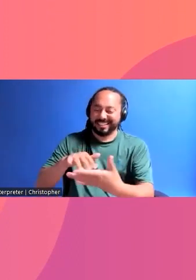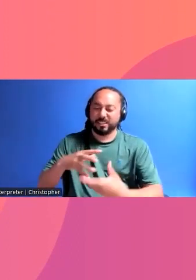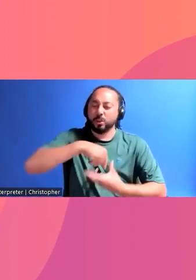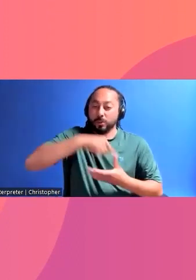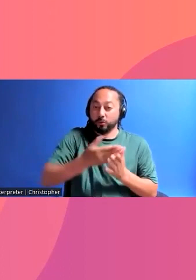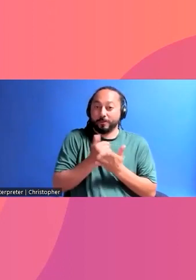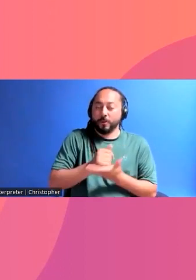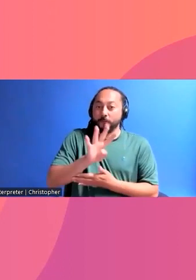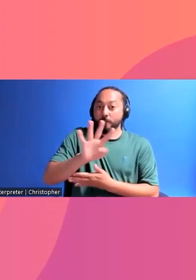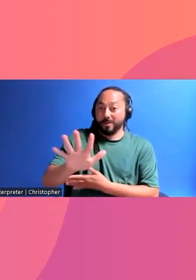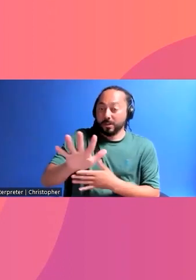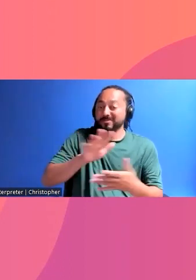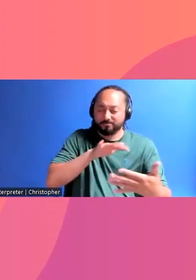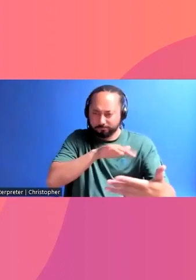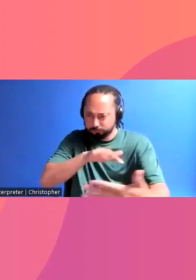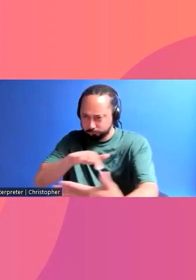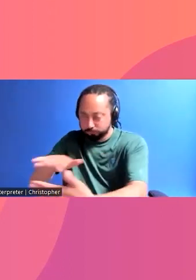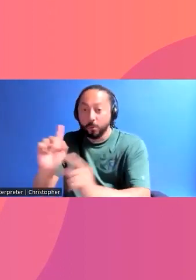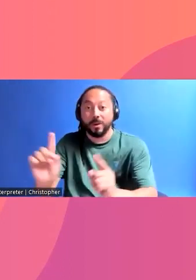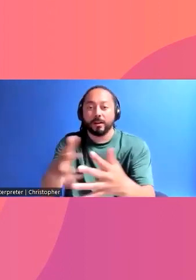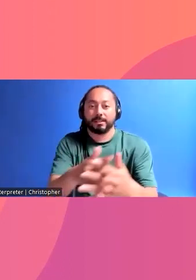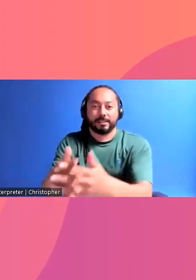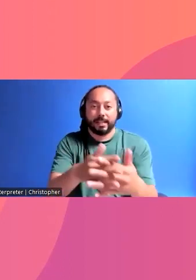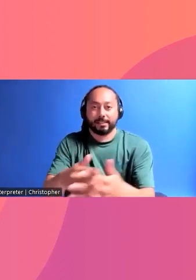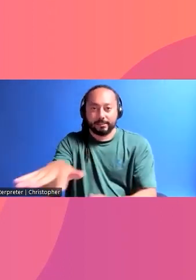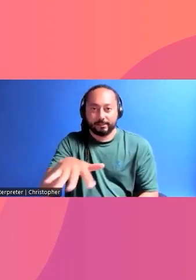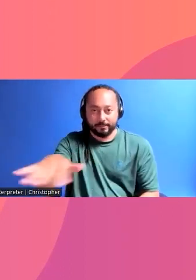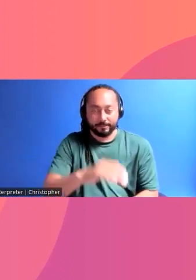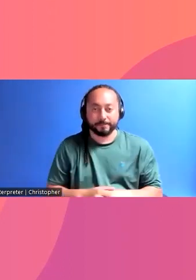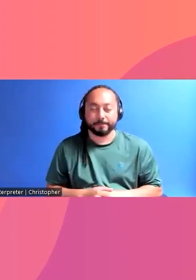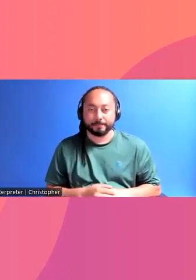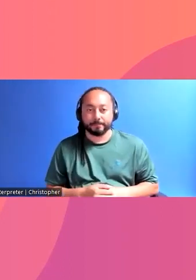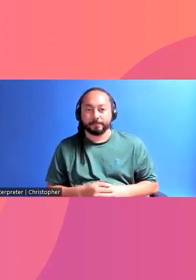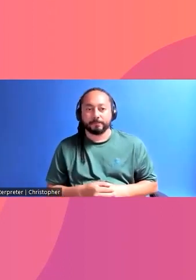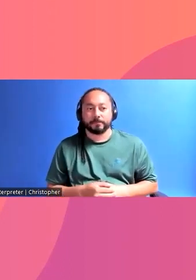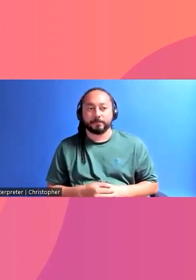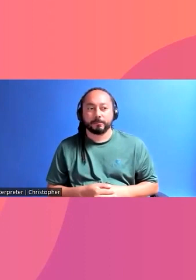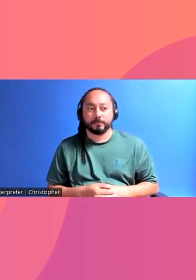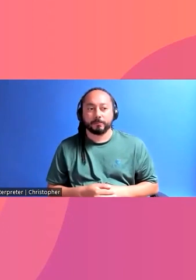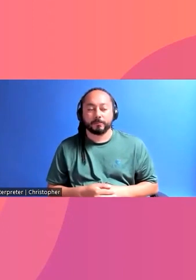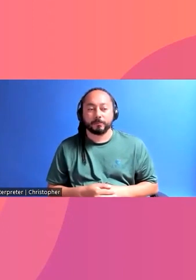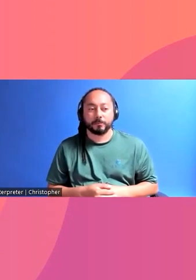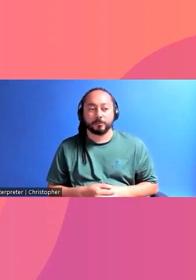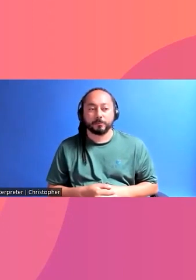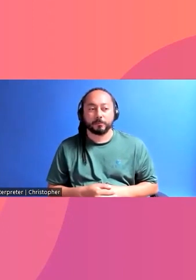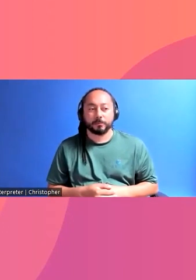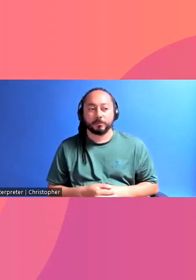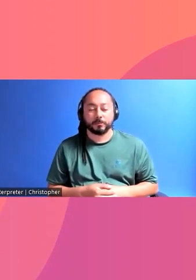Eh bien, parmi les 43 études dans le cadre de cette revue exploratoire sont basées aux